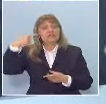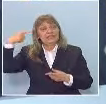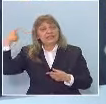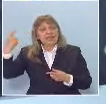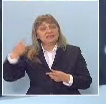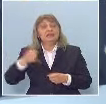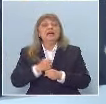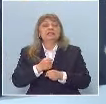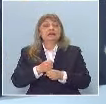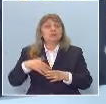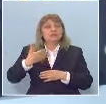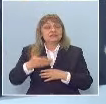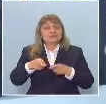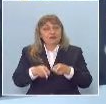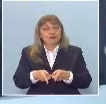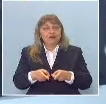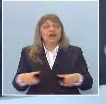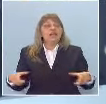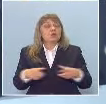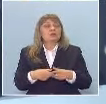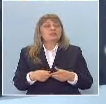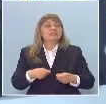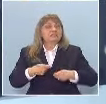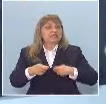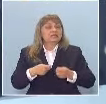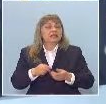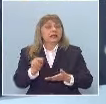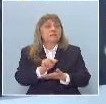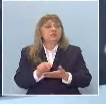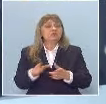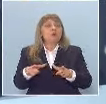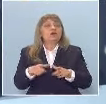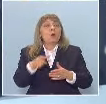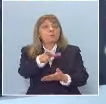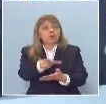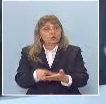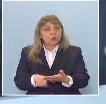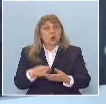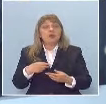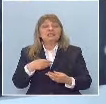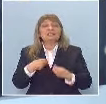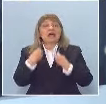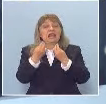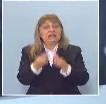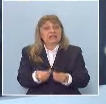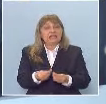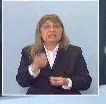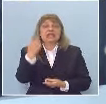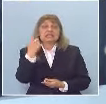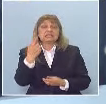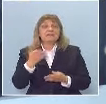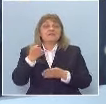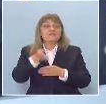След това те организират базари, изписват протоколи за дарения, сами внасят в